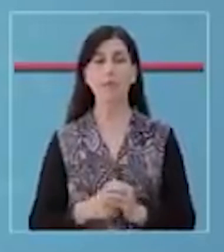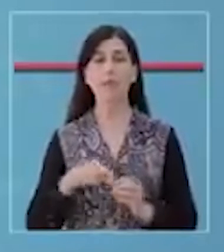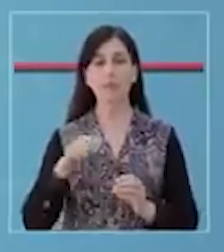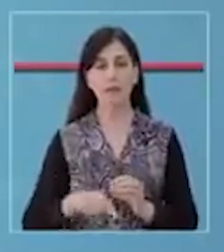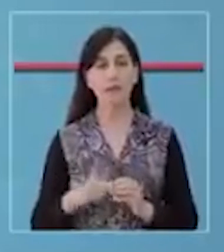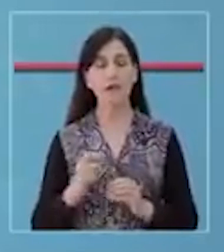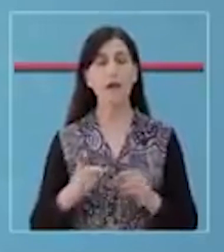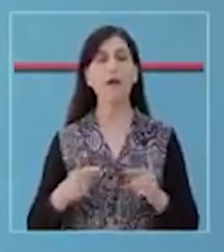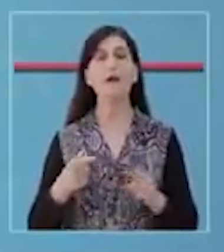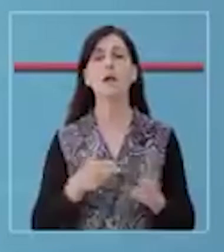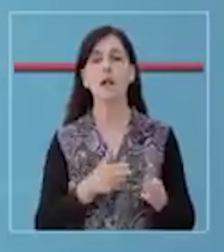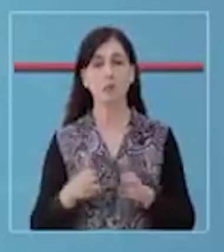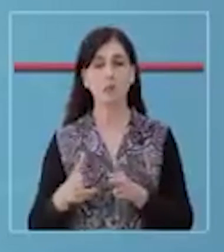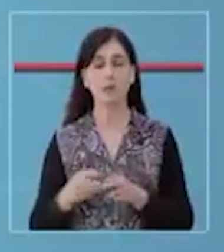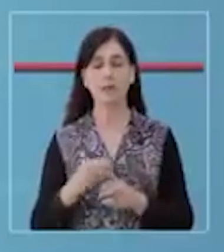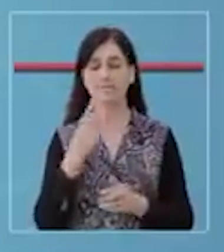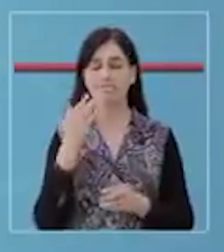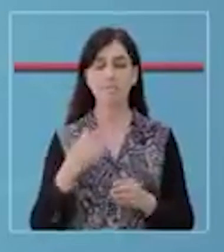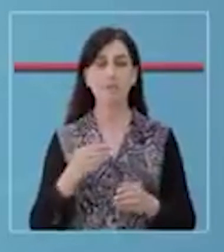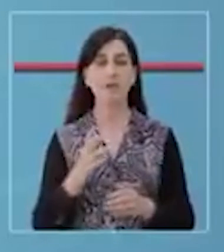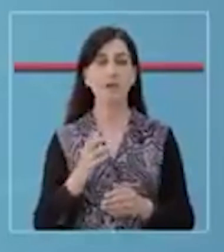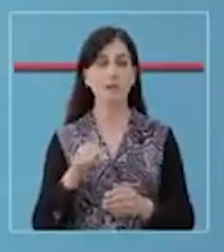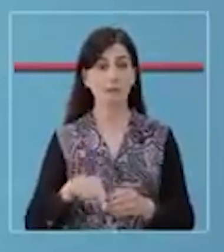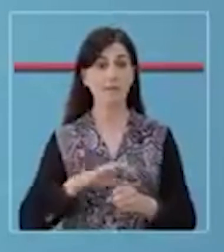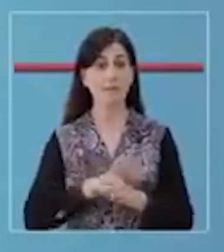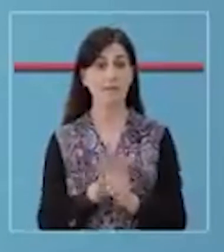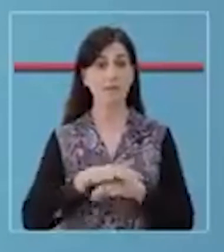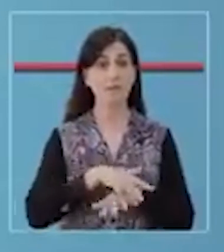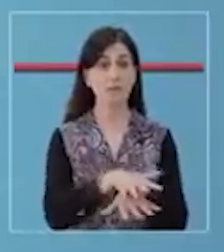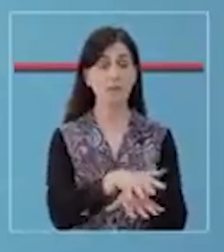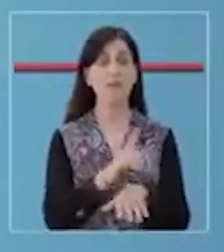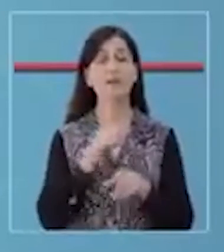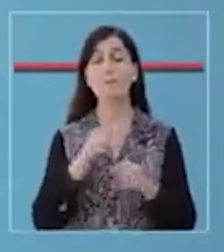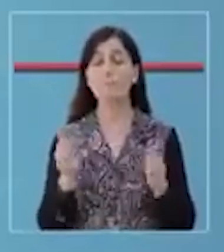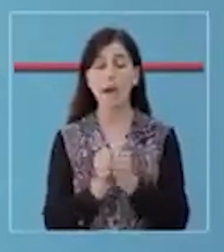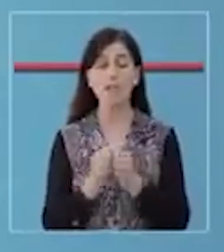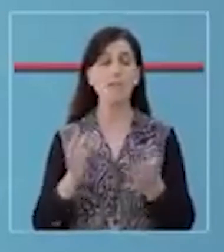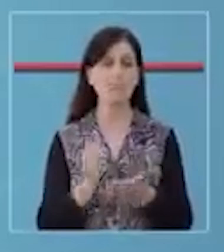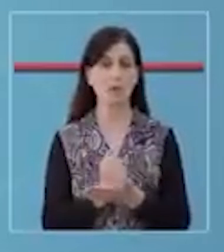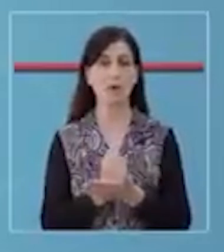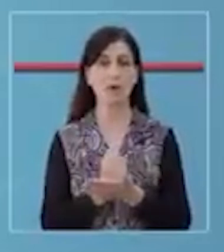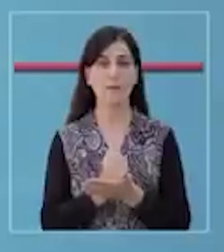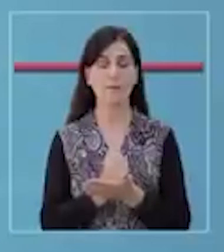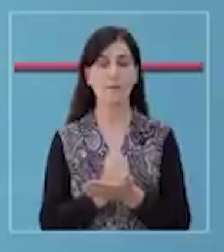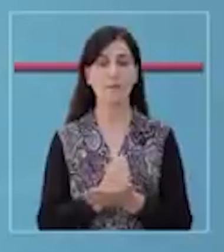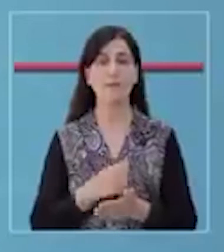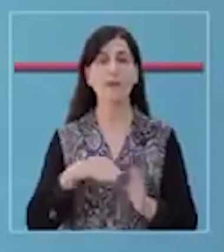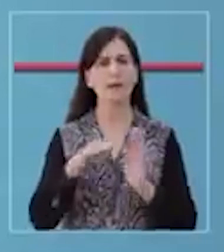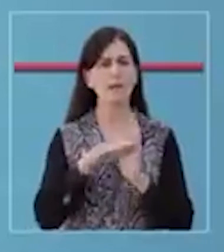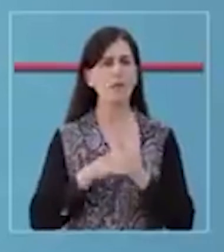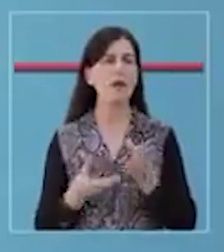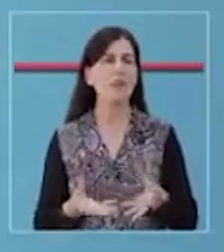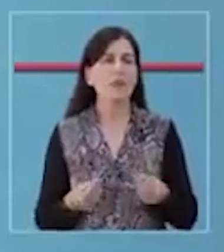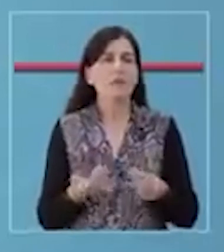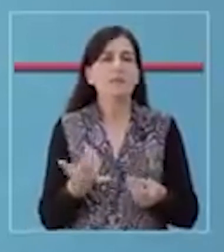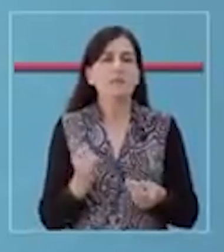Jemi ende në luftë me një armik të padukshëm dhe në këtë luftë mund ta fitojmë të gjithë së bashku, duke zbatuar disa